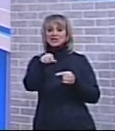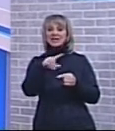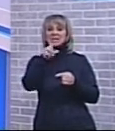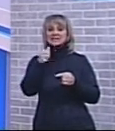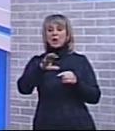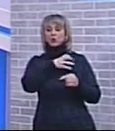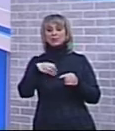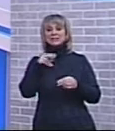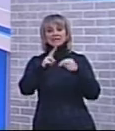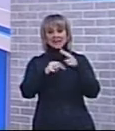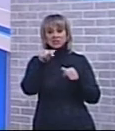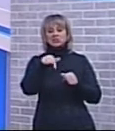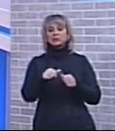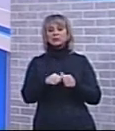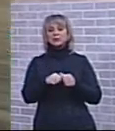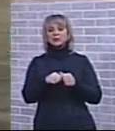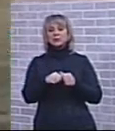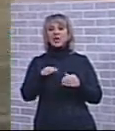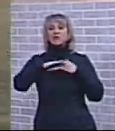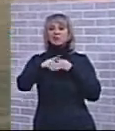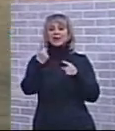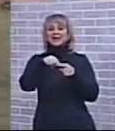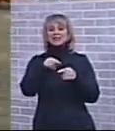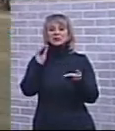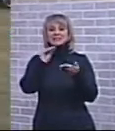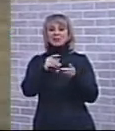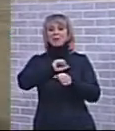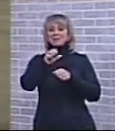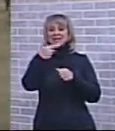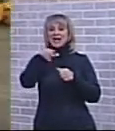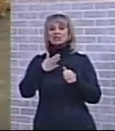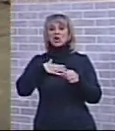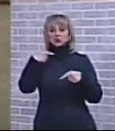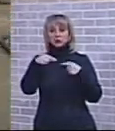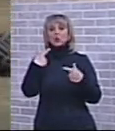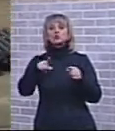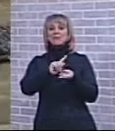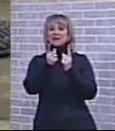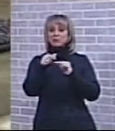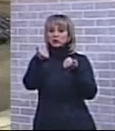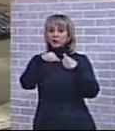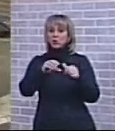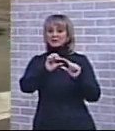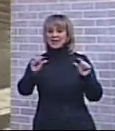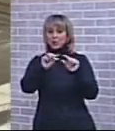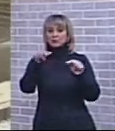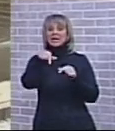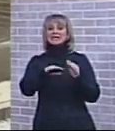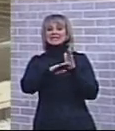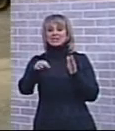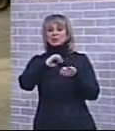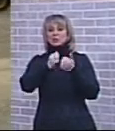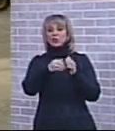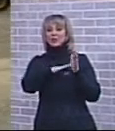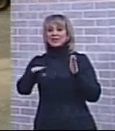зама губернатора по строительству. Поле, на котором забьют победные голы наши футболисты, уже приобретает форму слоеного пирога. Снизу